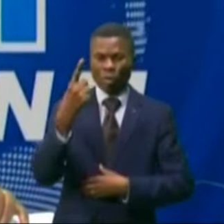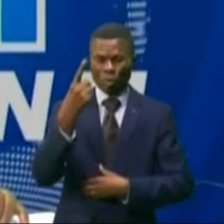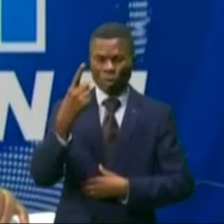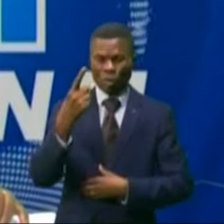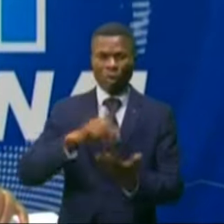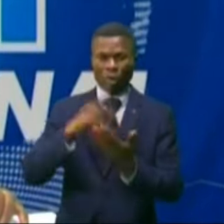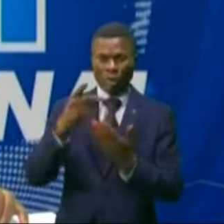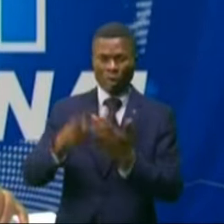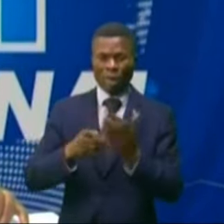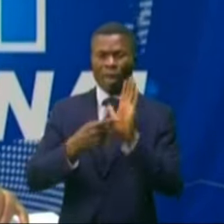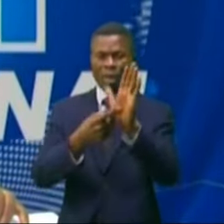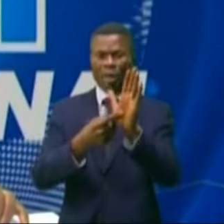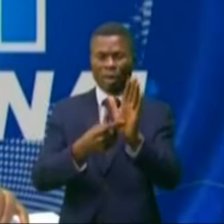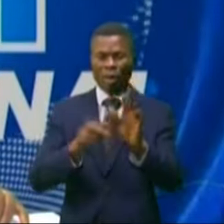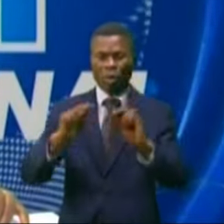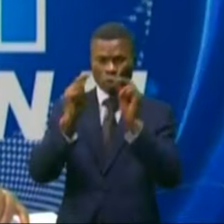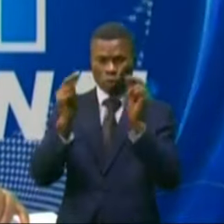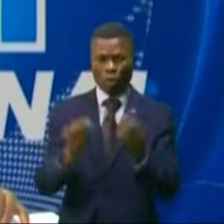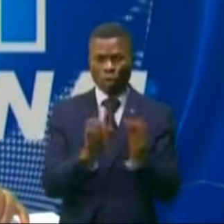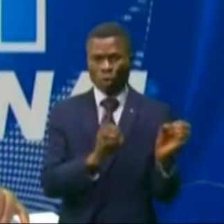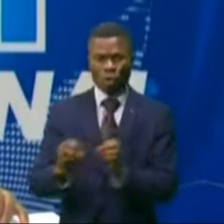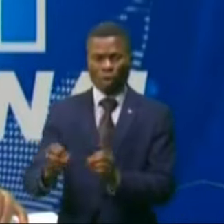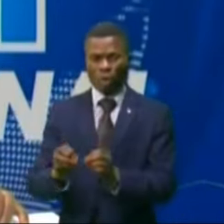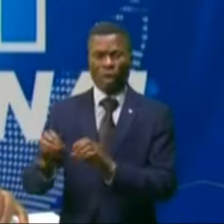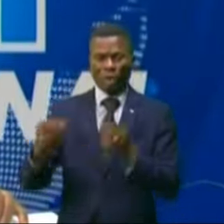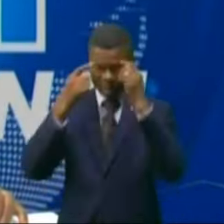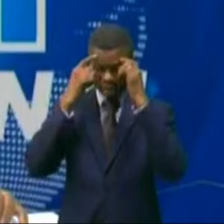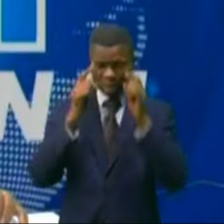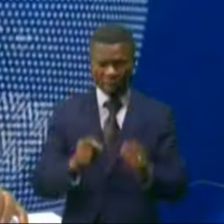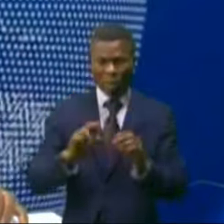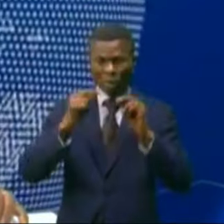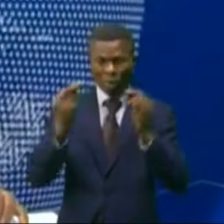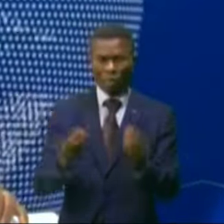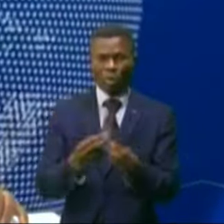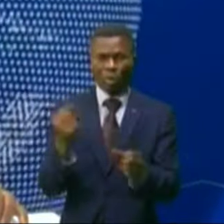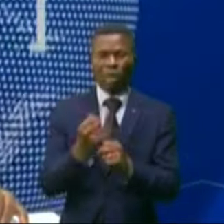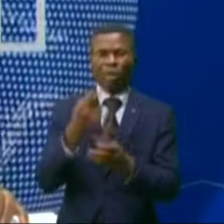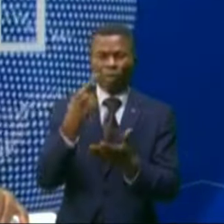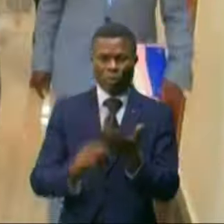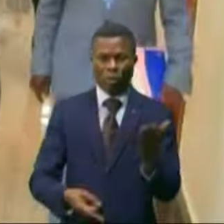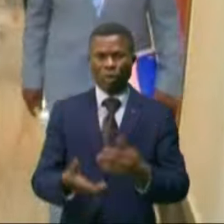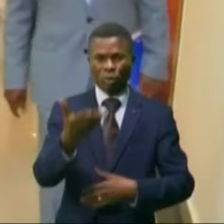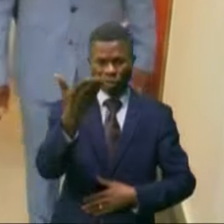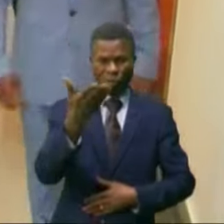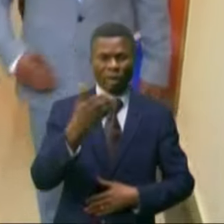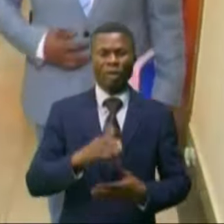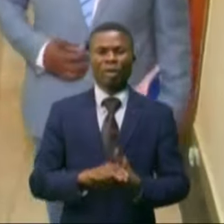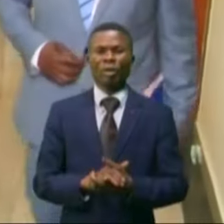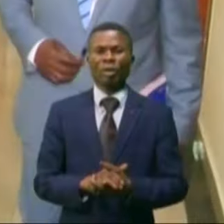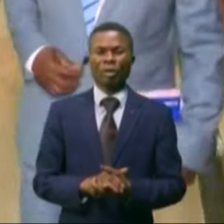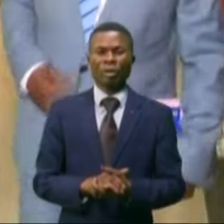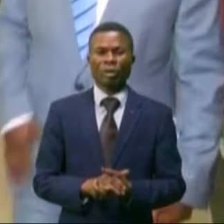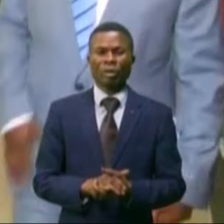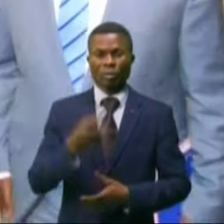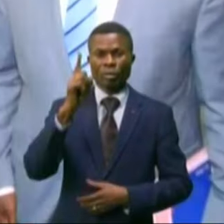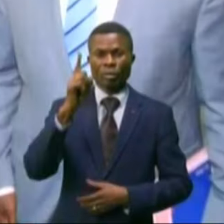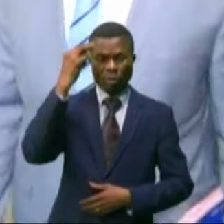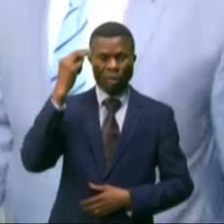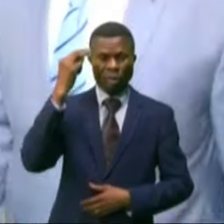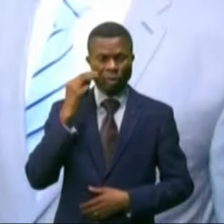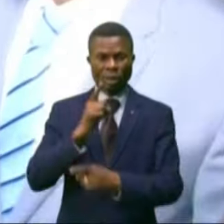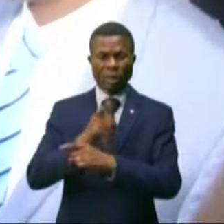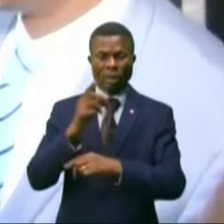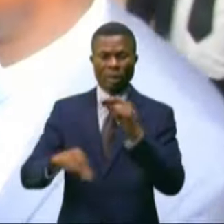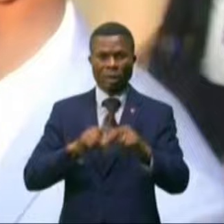la présentation de l'organisation et la fixation du cadre du travail. Sandra Nyangi. Le vice-premier ministre, ministre de la